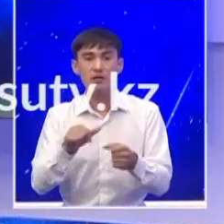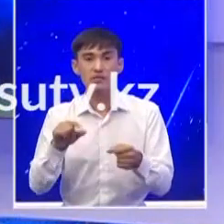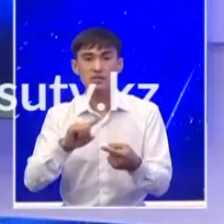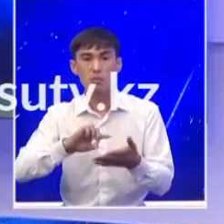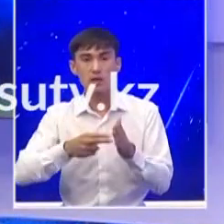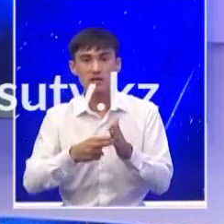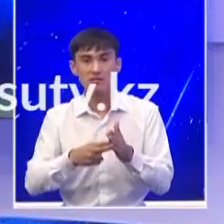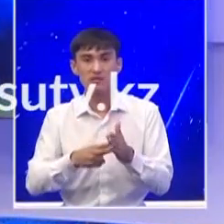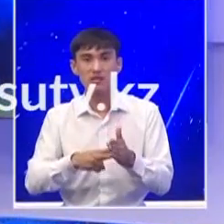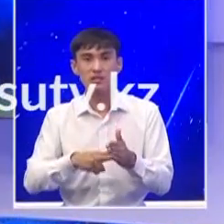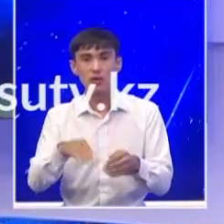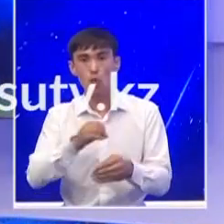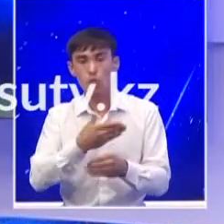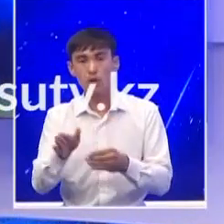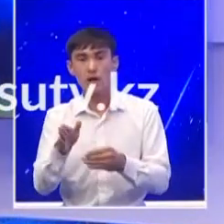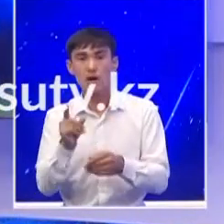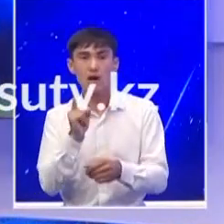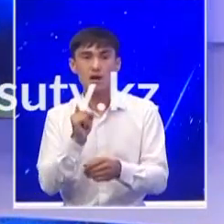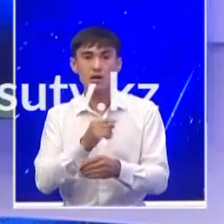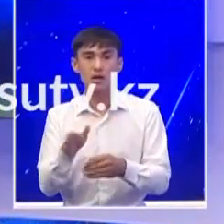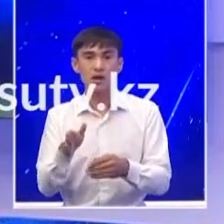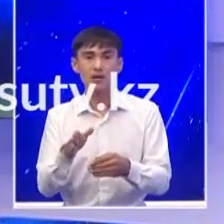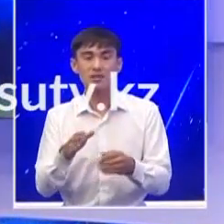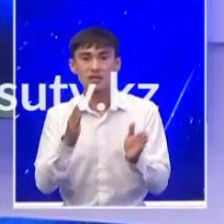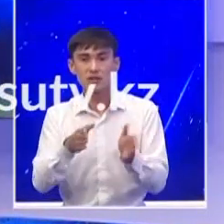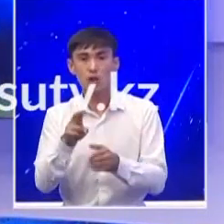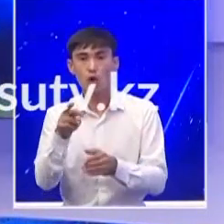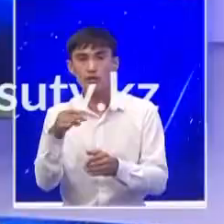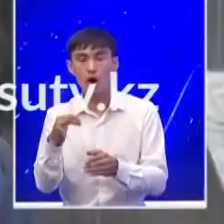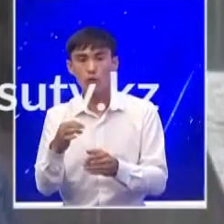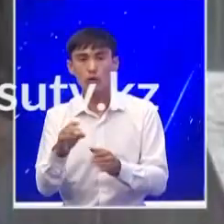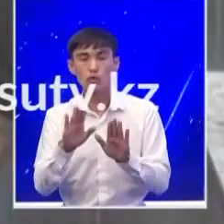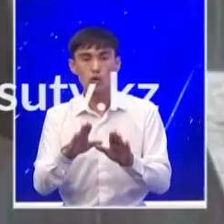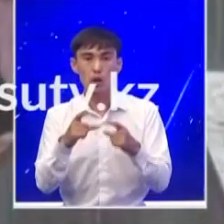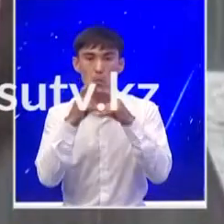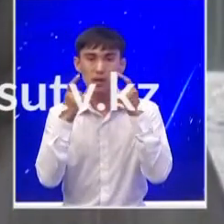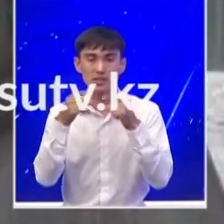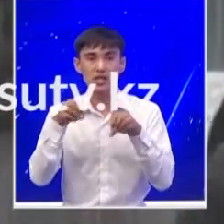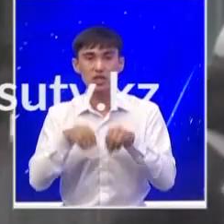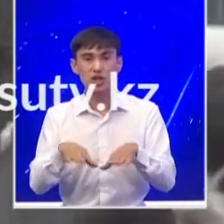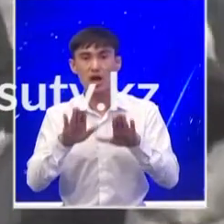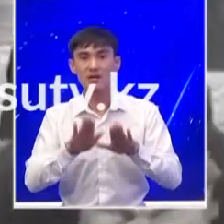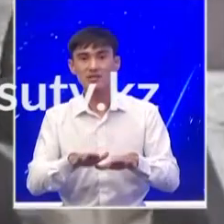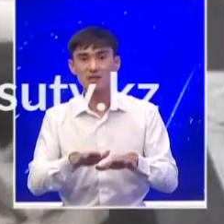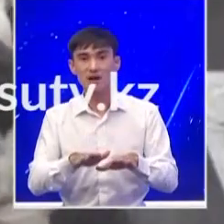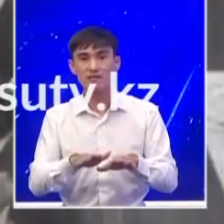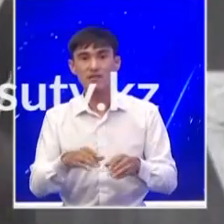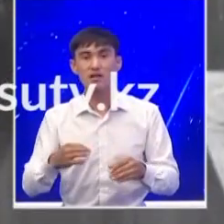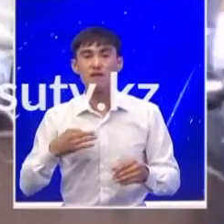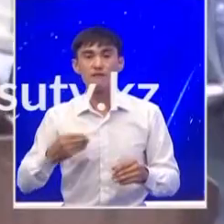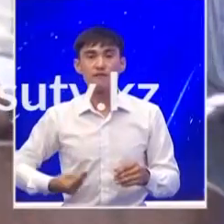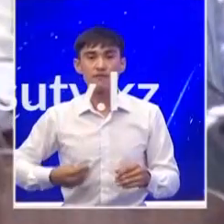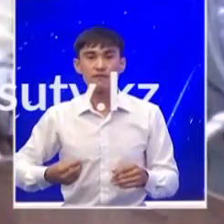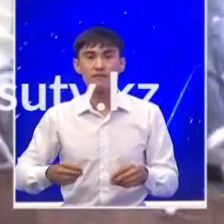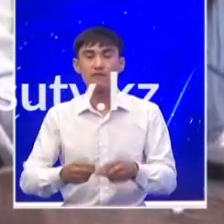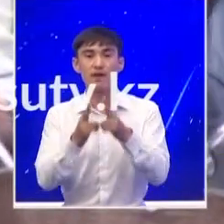окончательно проститься с локдауном и дистанцированием. Вот только маски шотландцы решили оставить. Франция тем временем объявила